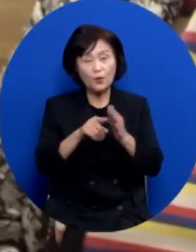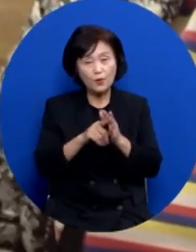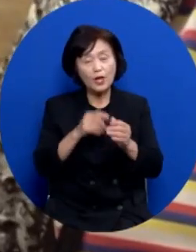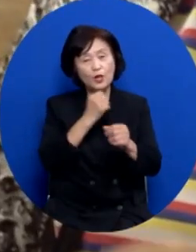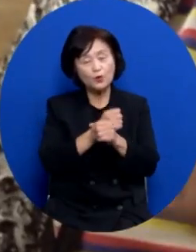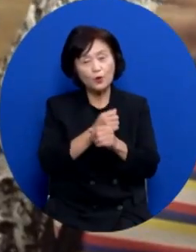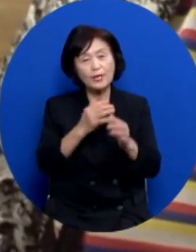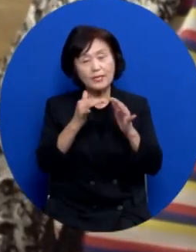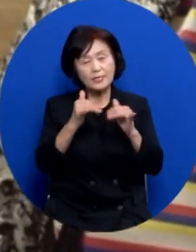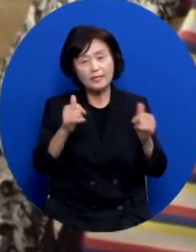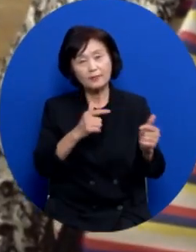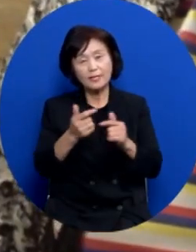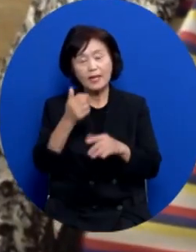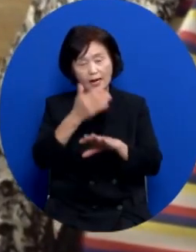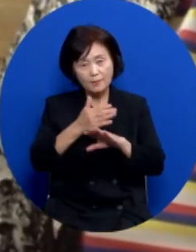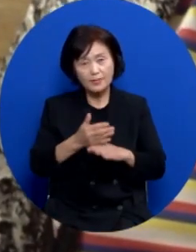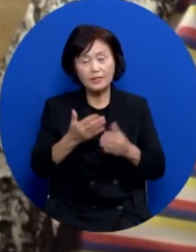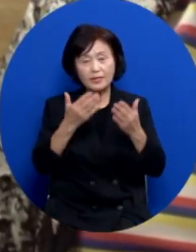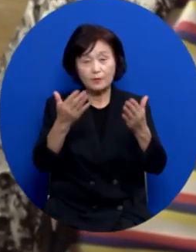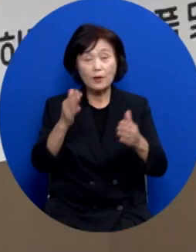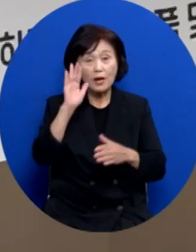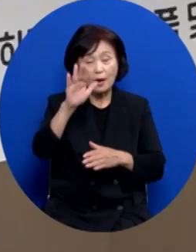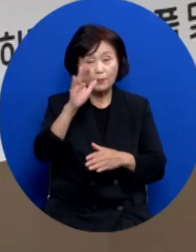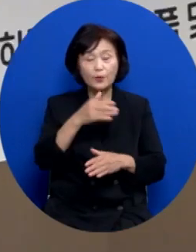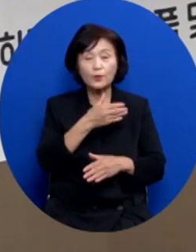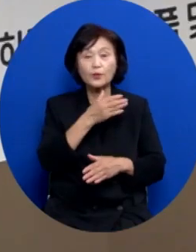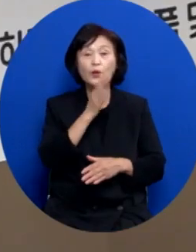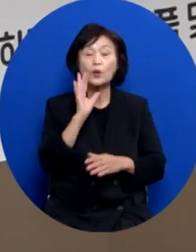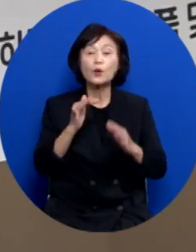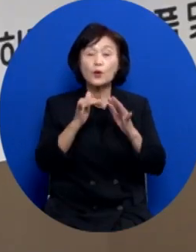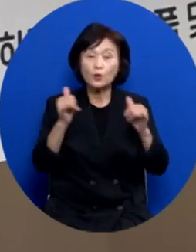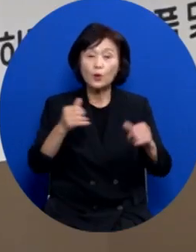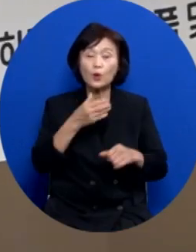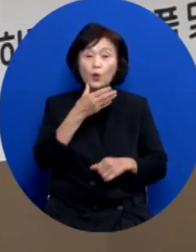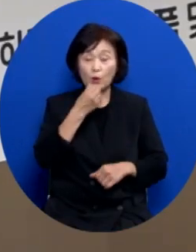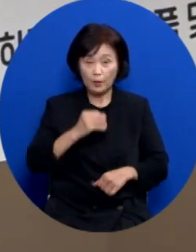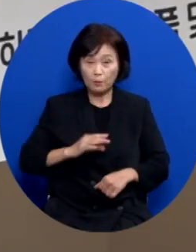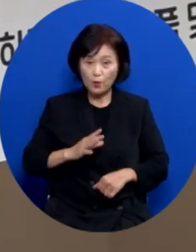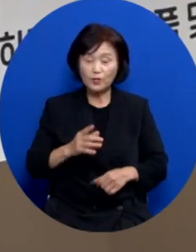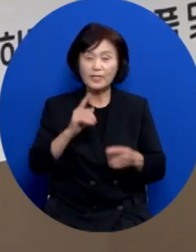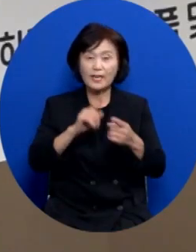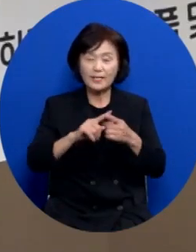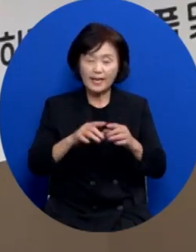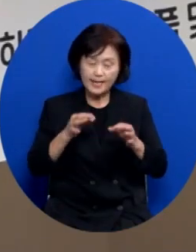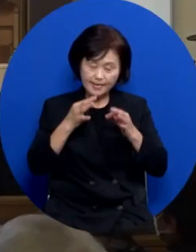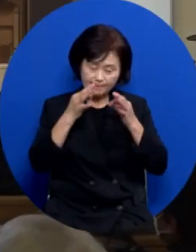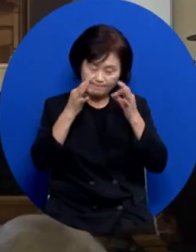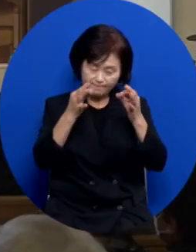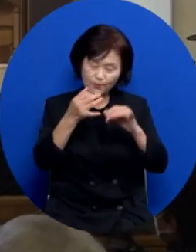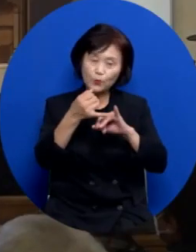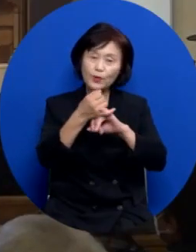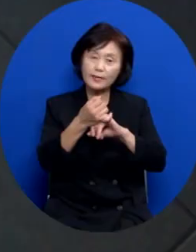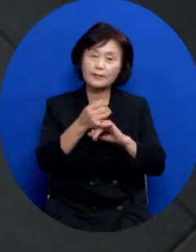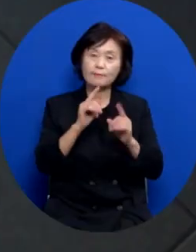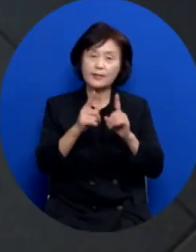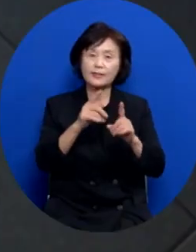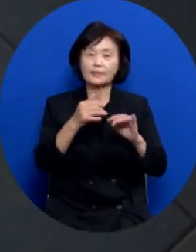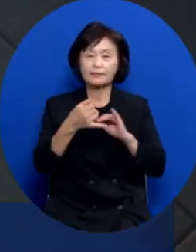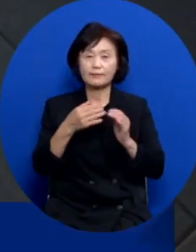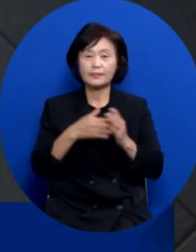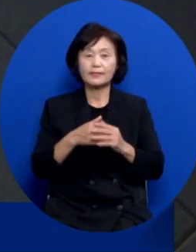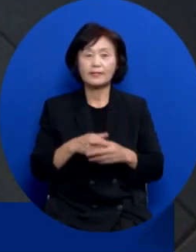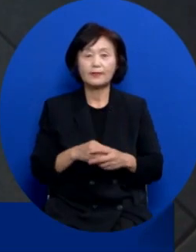전한다며 앞으로도 노인들의 복지 증진과 삶의 질 향상을 위해 최선을 다하겠다고 강조했습니다.